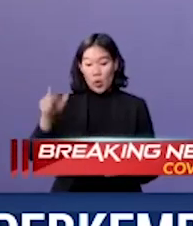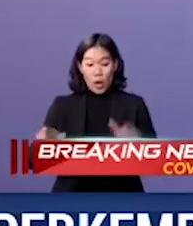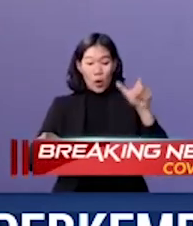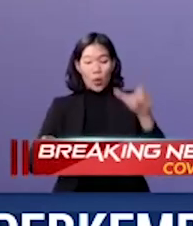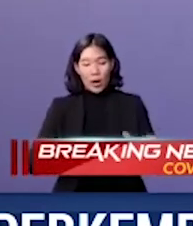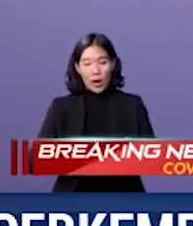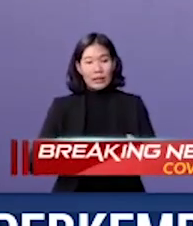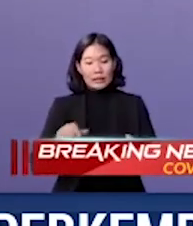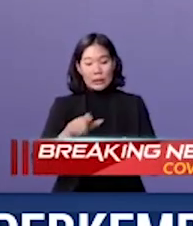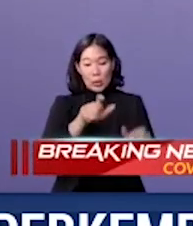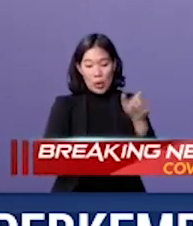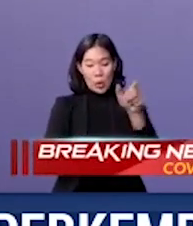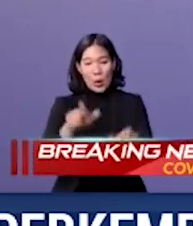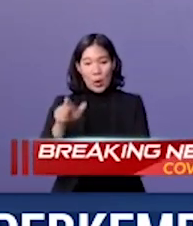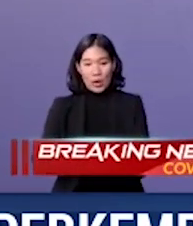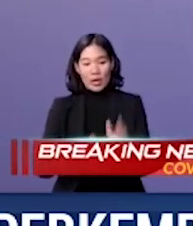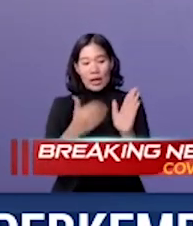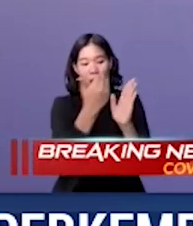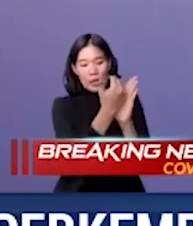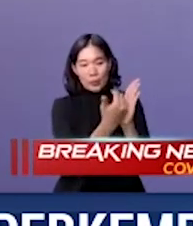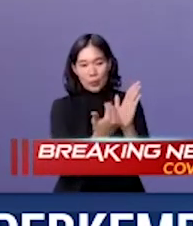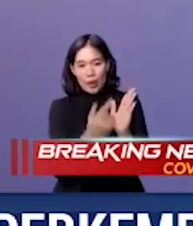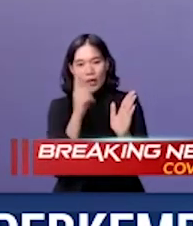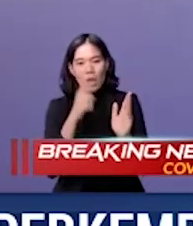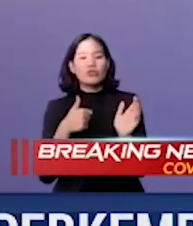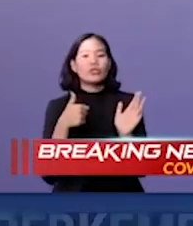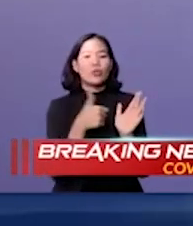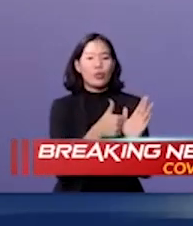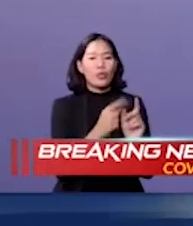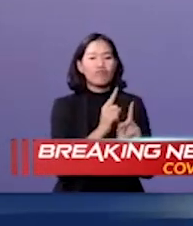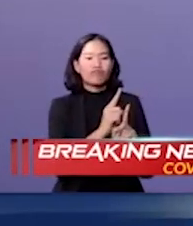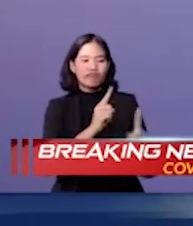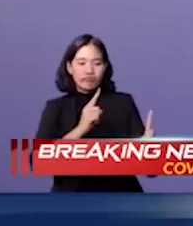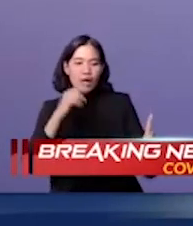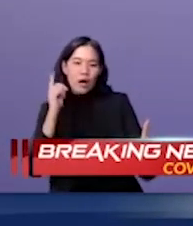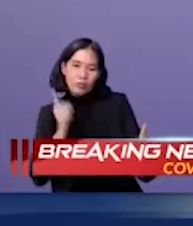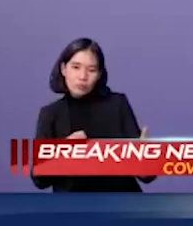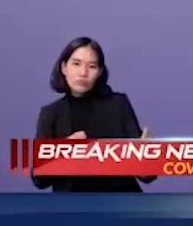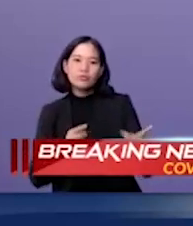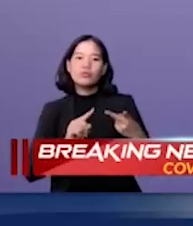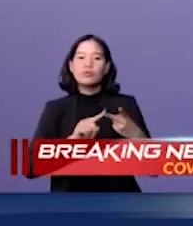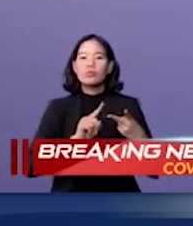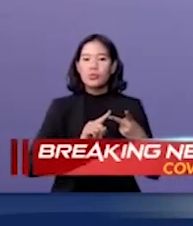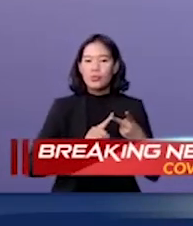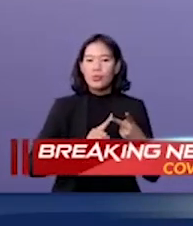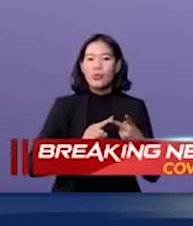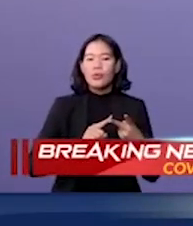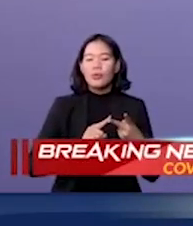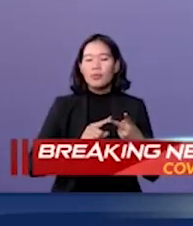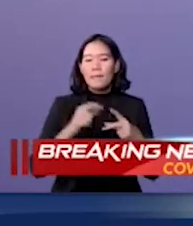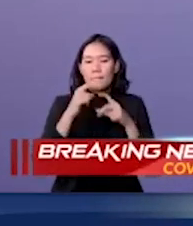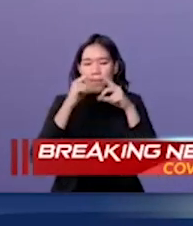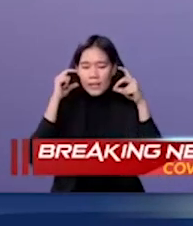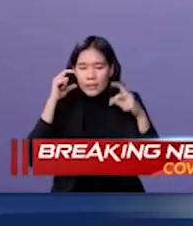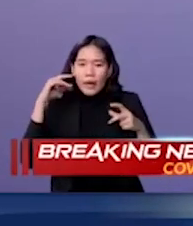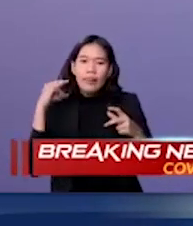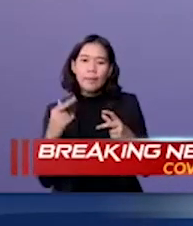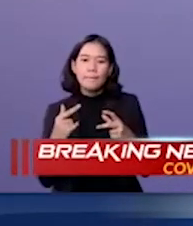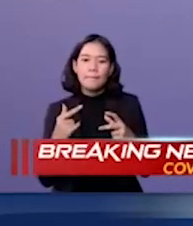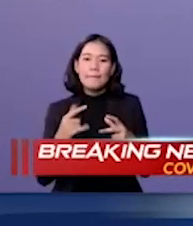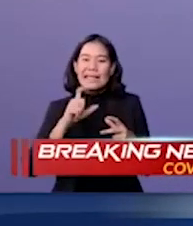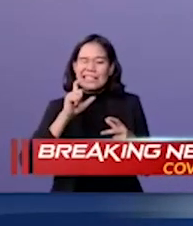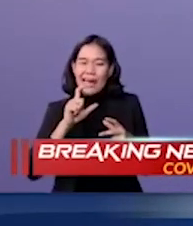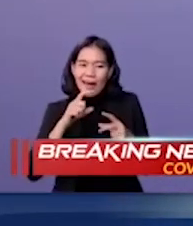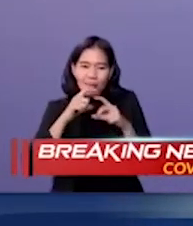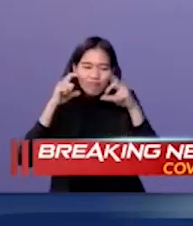harus mematuhi untuk menjaga jarak setiap orang harus mematuhi untuk menggunakan masker dengan